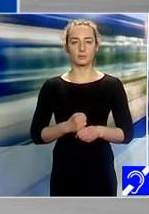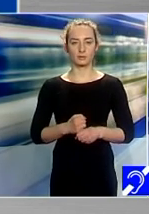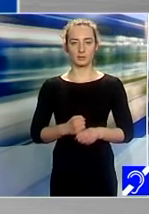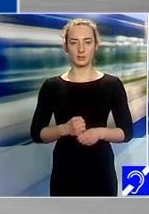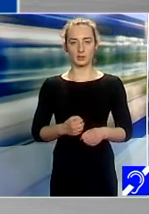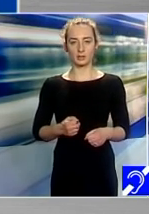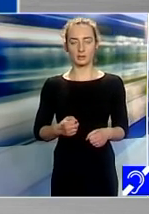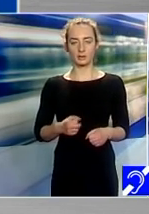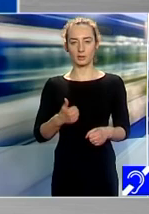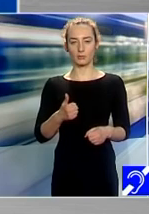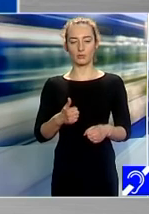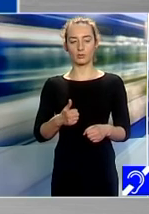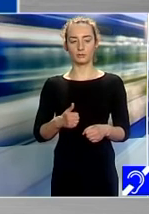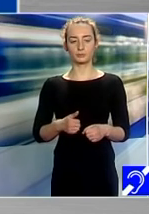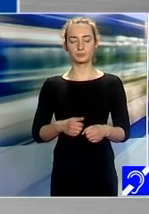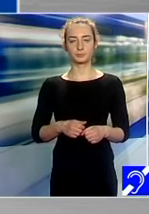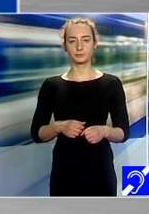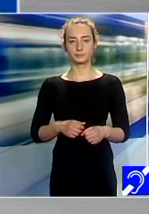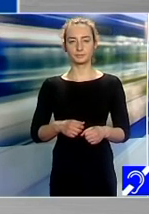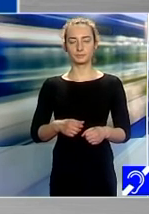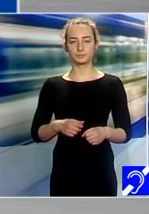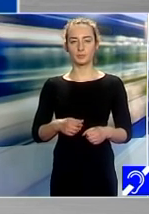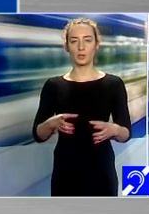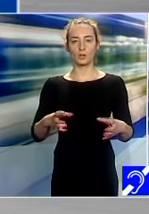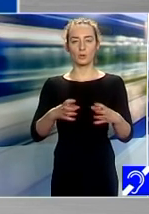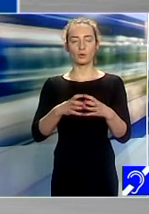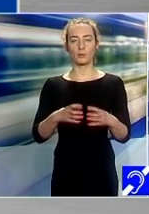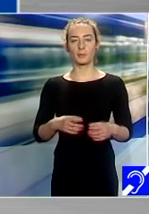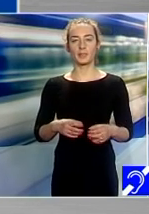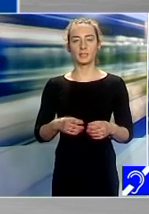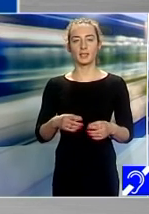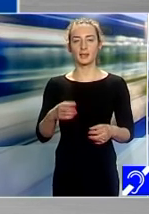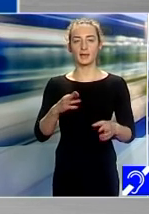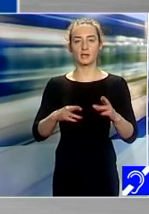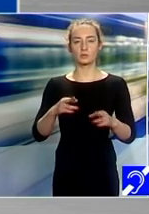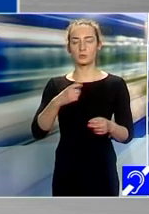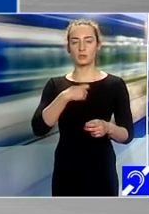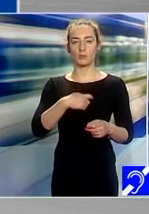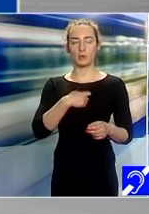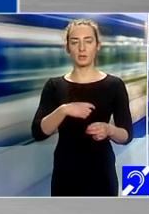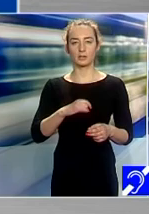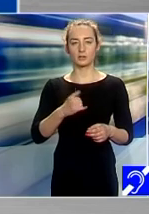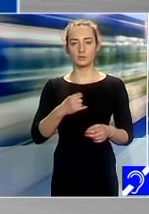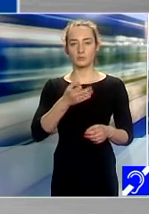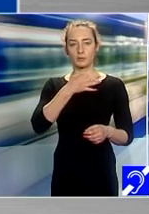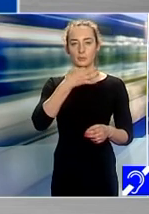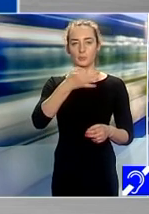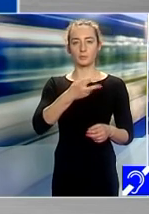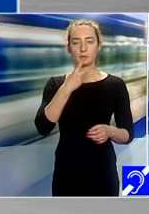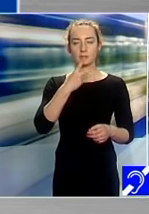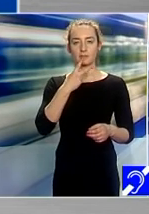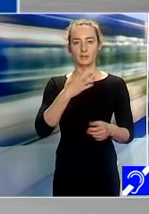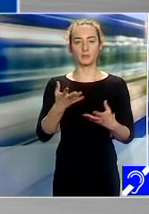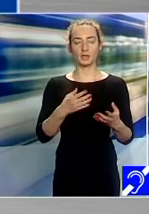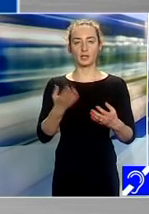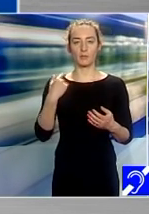de către o companie de resurse umane și vă propun să vedem